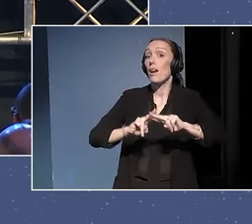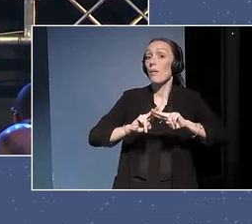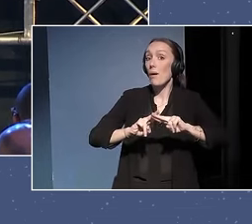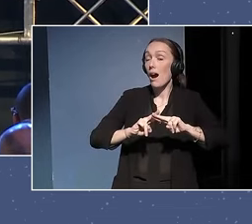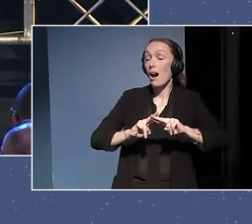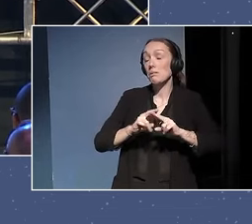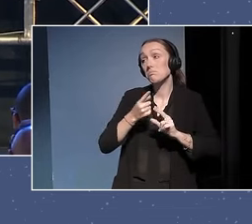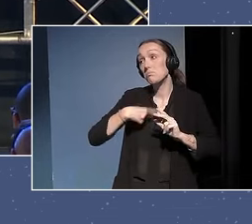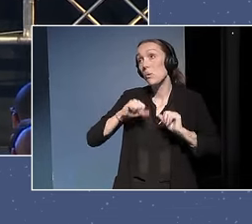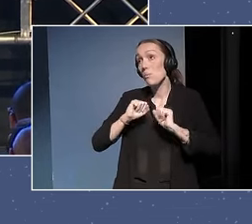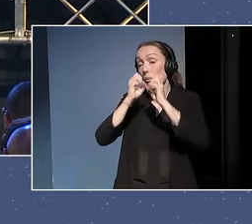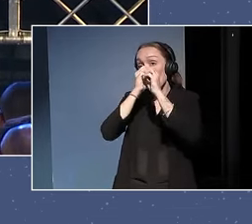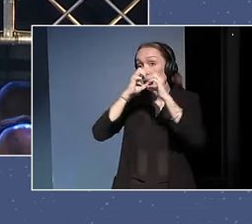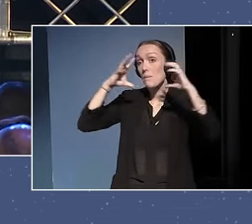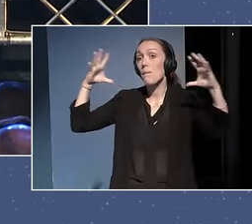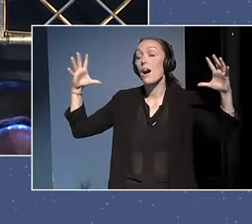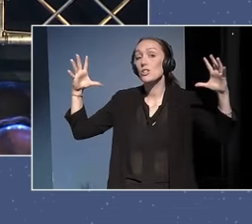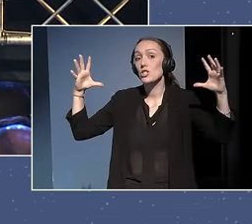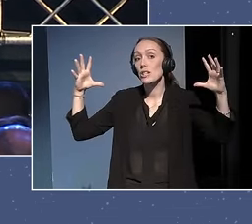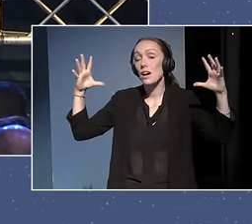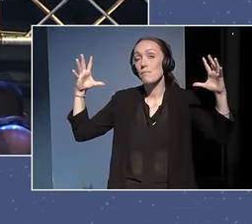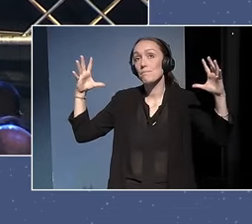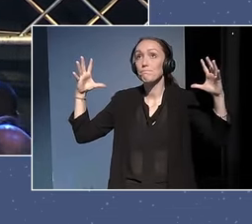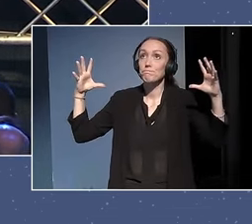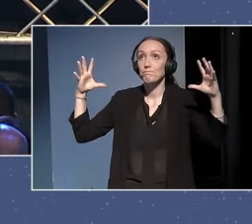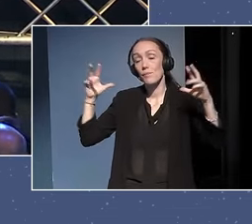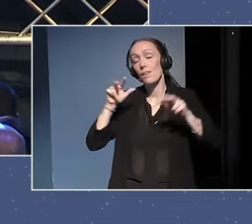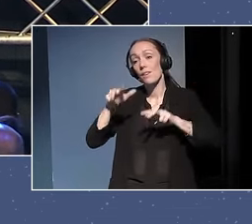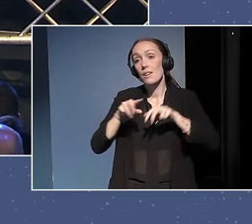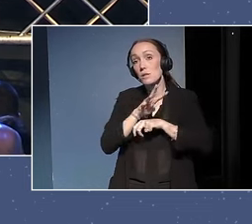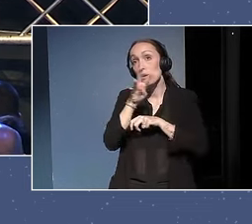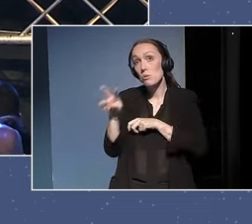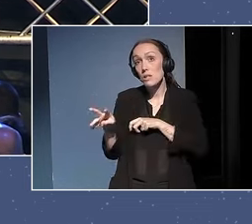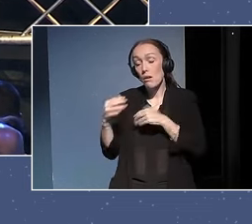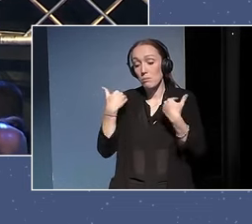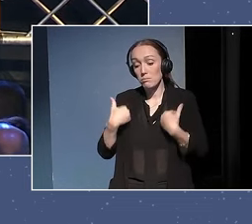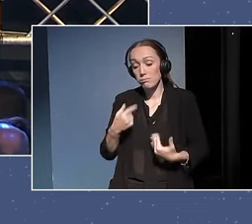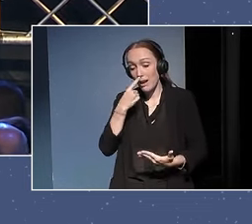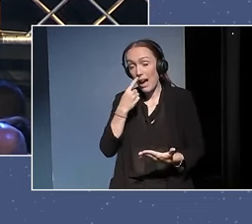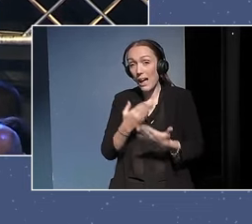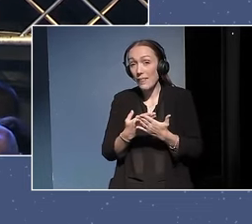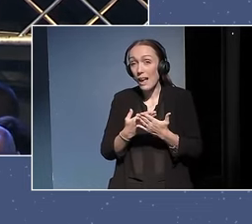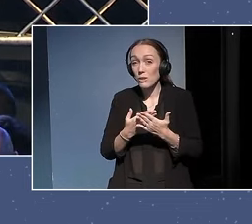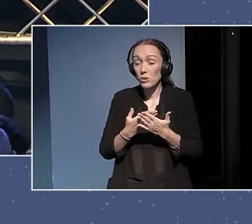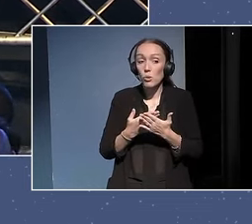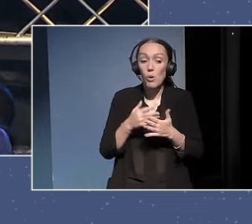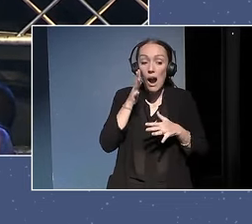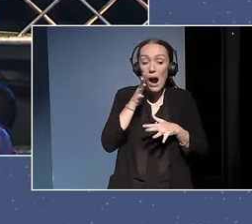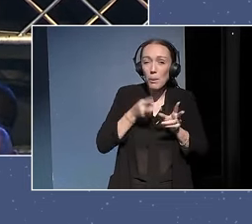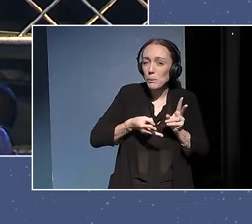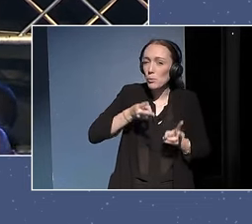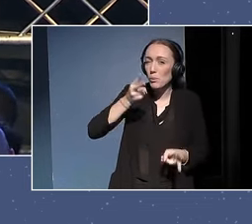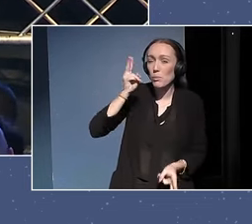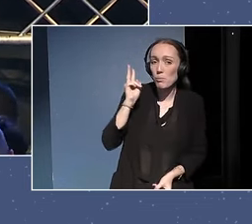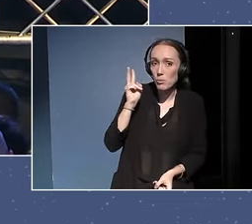possiamo immaginarci che si sarebbero magari adattati ancora di più all'ambiente acquatico Quindi come si